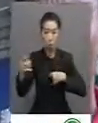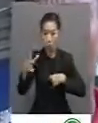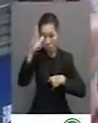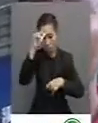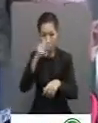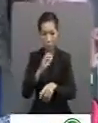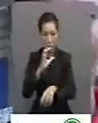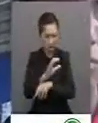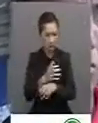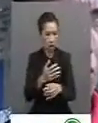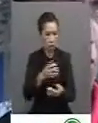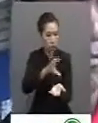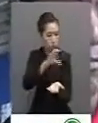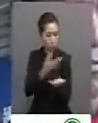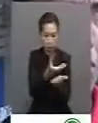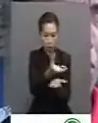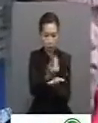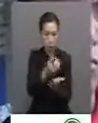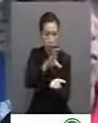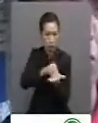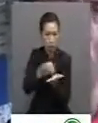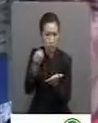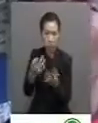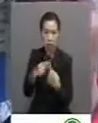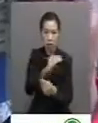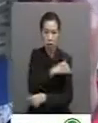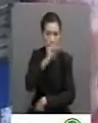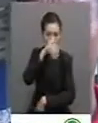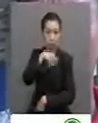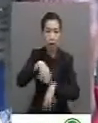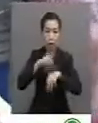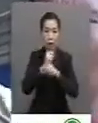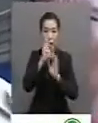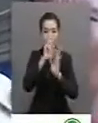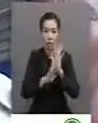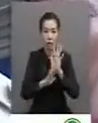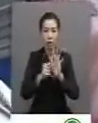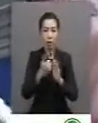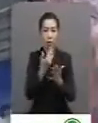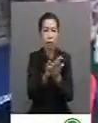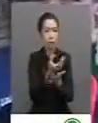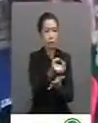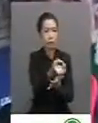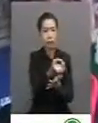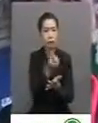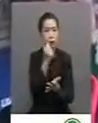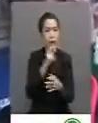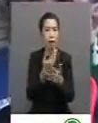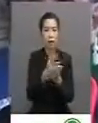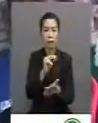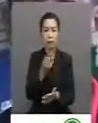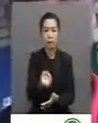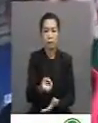มันมีที่ไหนเราก็ไปเก็บกันอย่างนี้นะในส่วนเทศบาลเราก็คือดำเนินการตามระเบียบคือเก็บไม่กี่ตังค์อ่ะนะ30กว่าบาทหรือไ